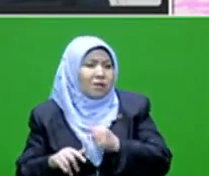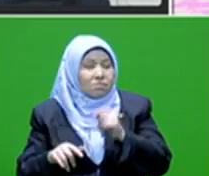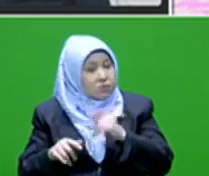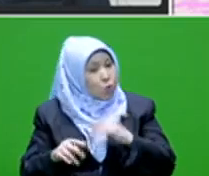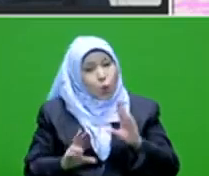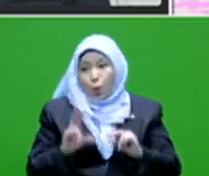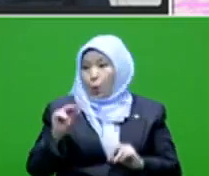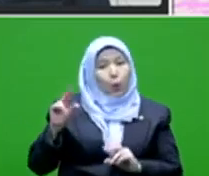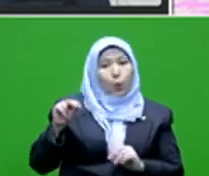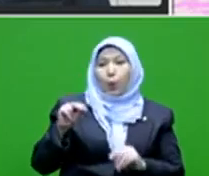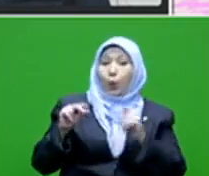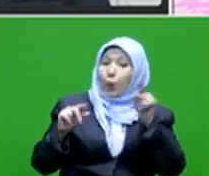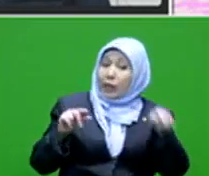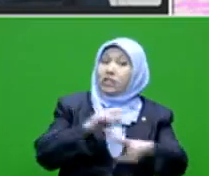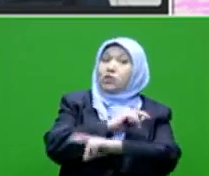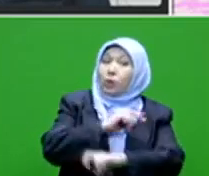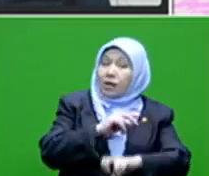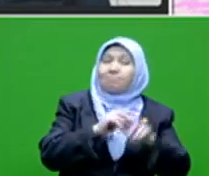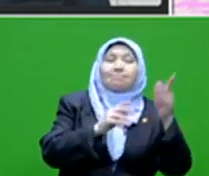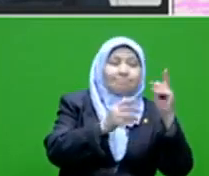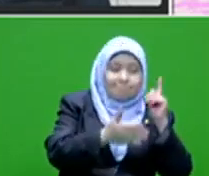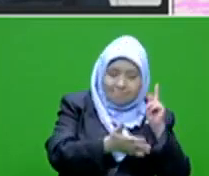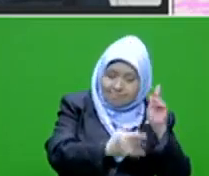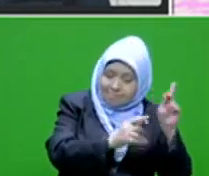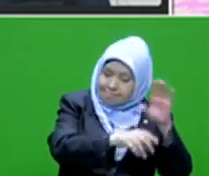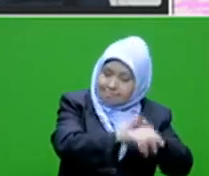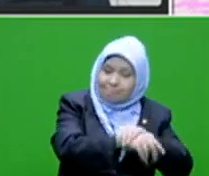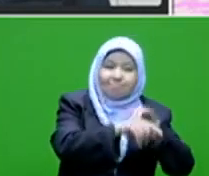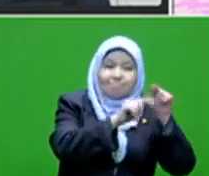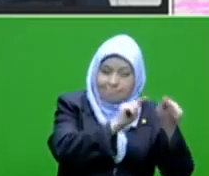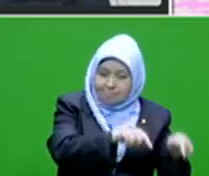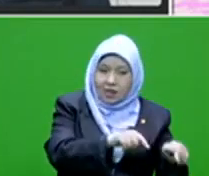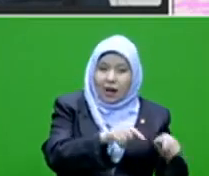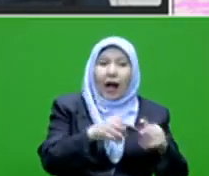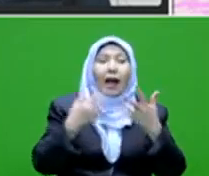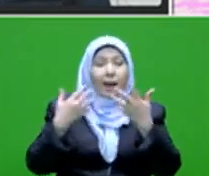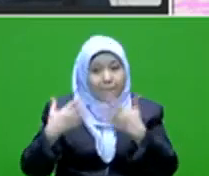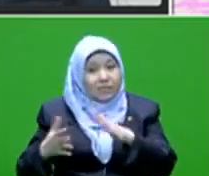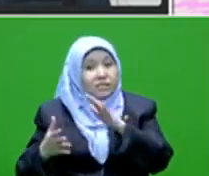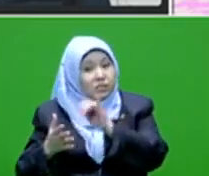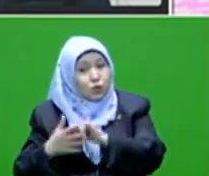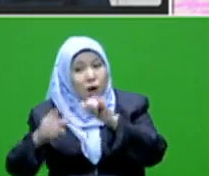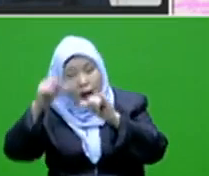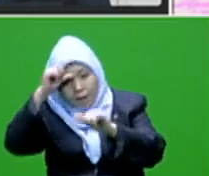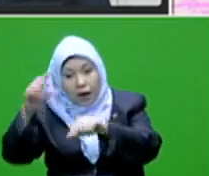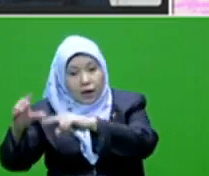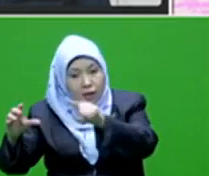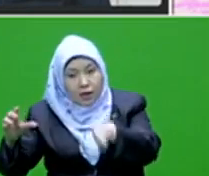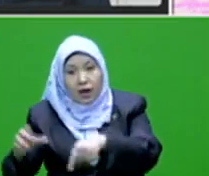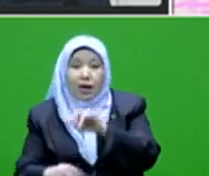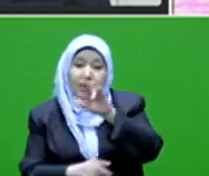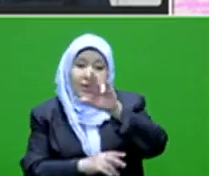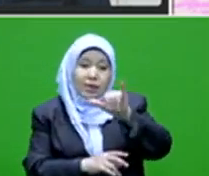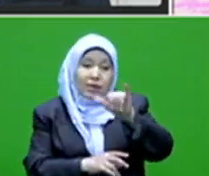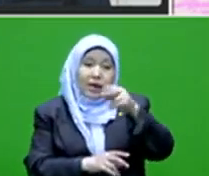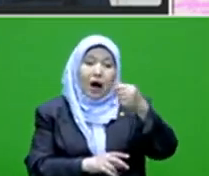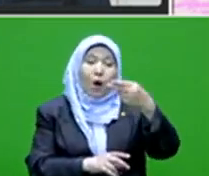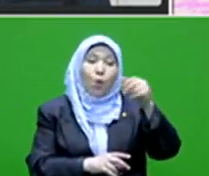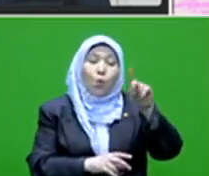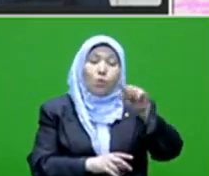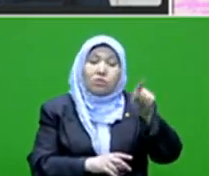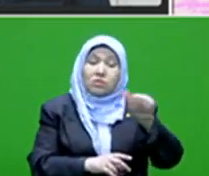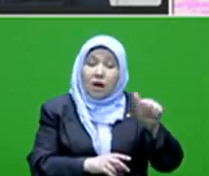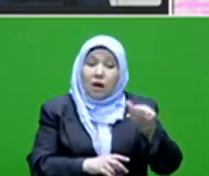janji. Bila sampai di tengah perjalanan, ayat selepas itu nanti, abang mereka yang nama Yahuza dalam satu riwayat.